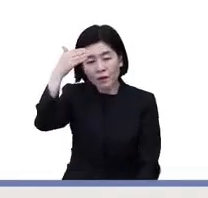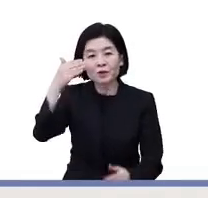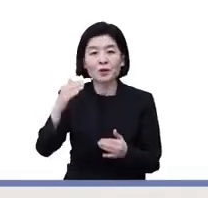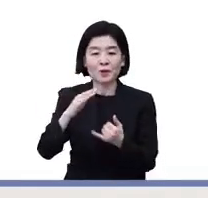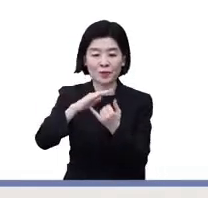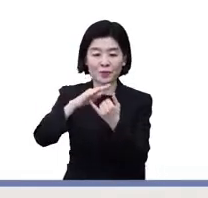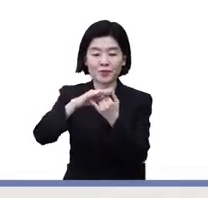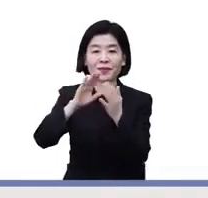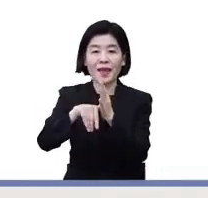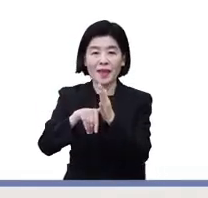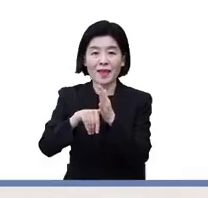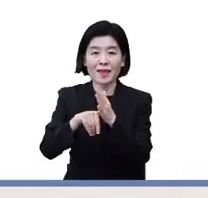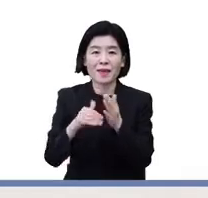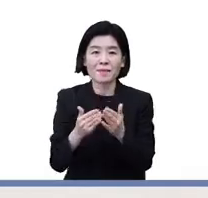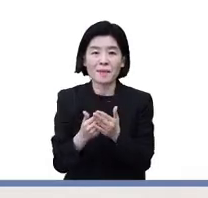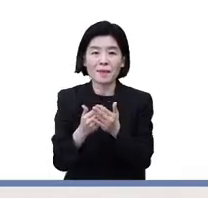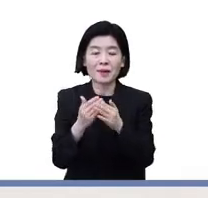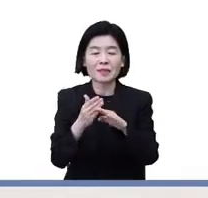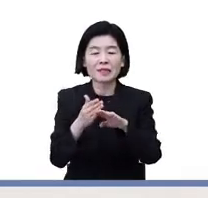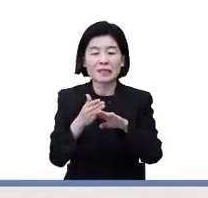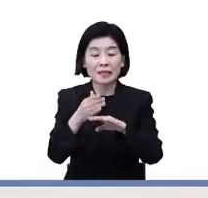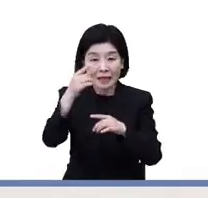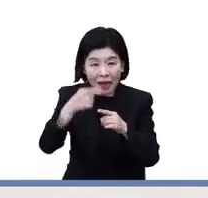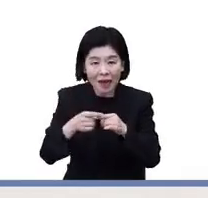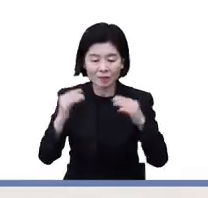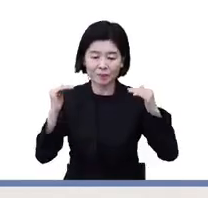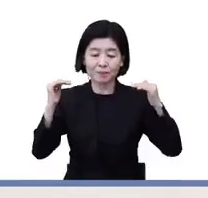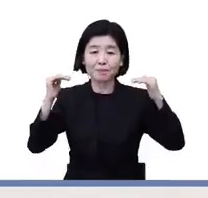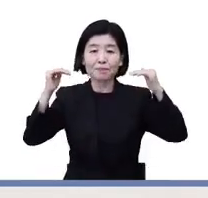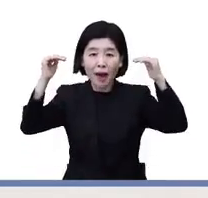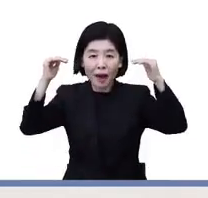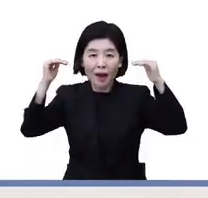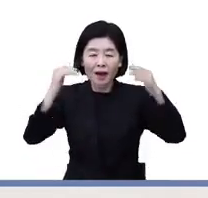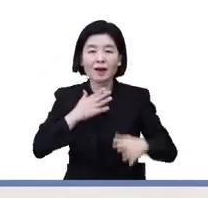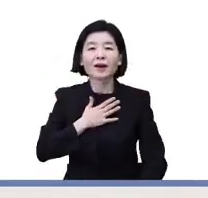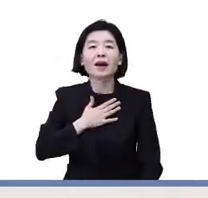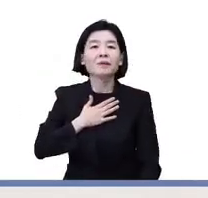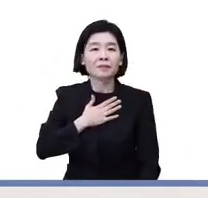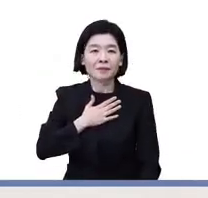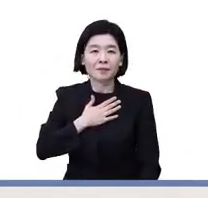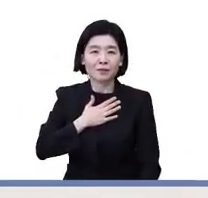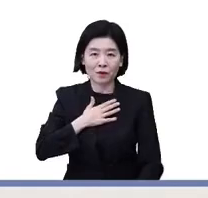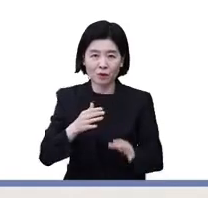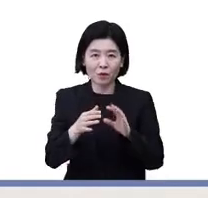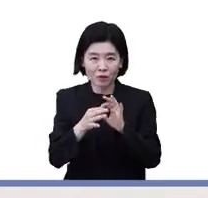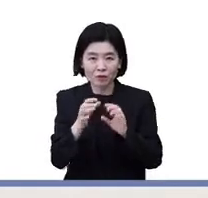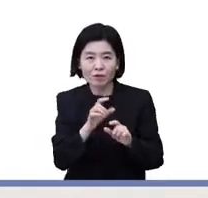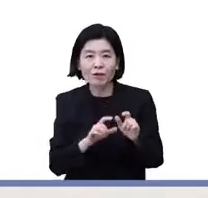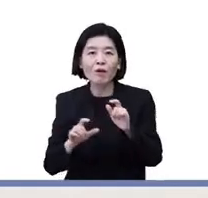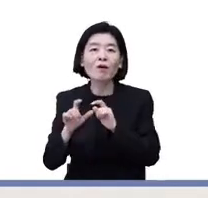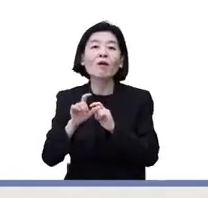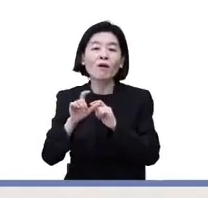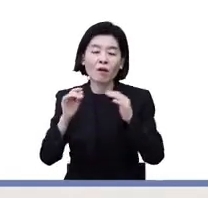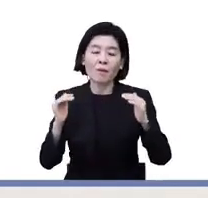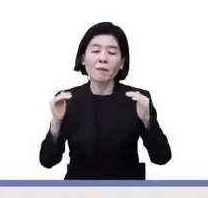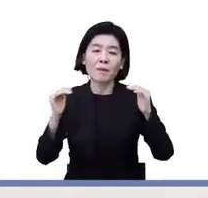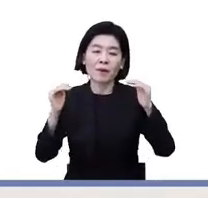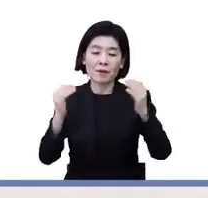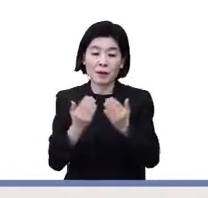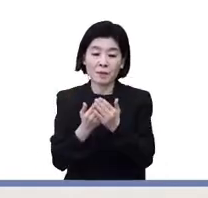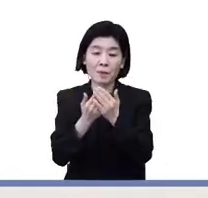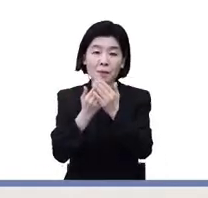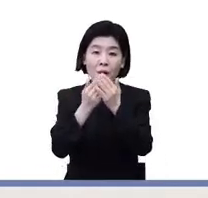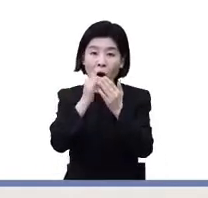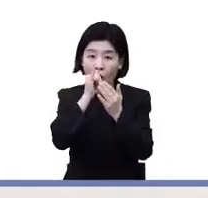청소년이 이제 성인으로 되는 과정에서 감정과 관련된 뇌 부위들은 더 전에 꽤 발달을 다 하는데